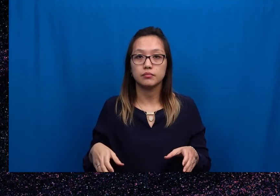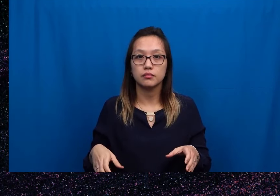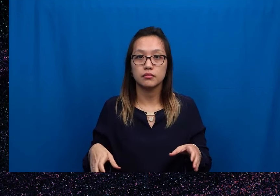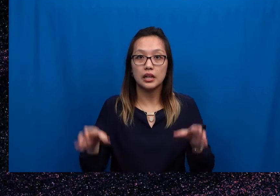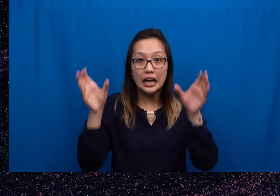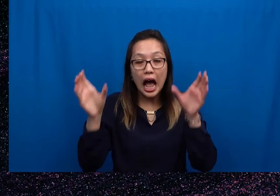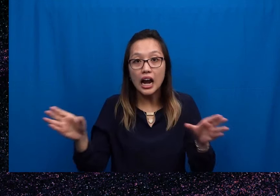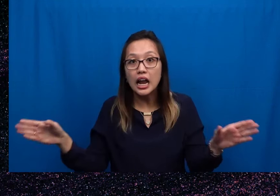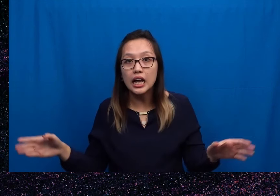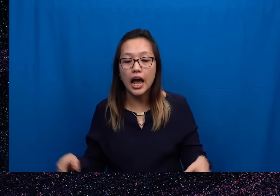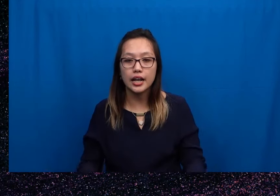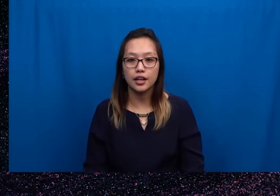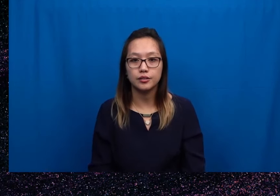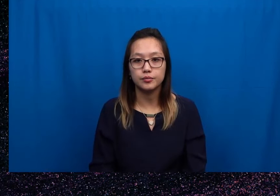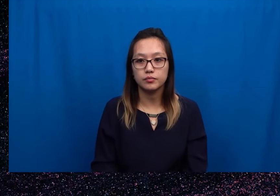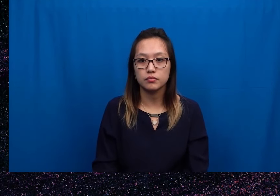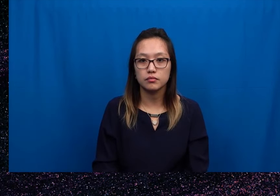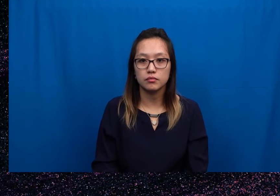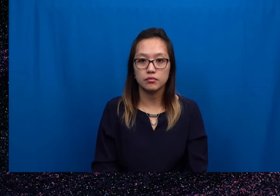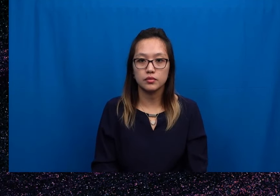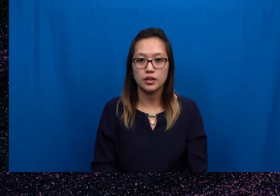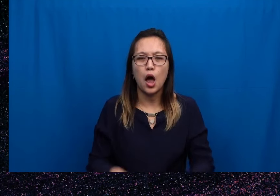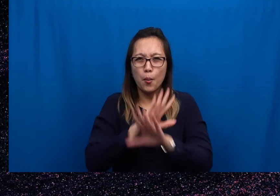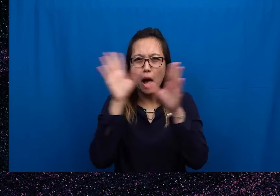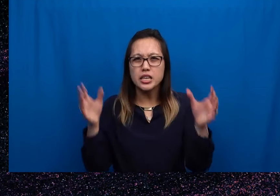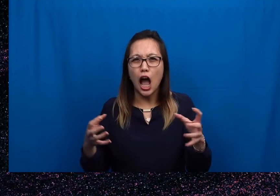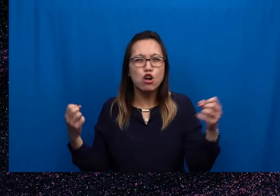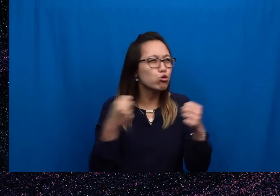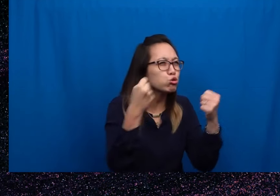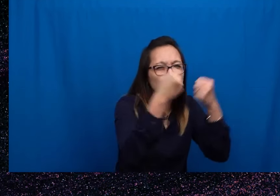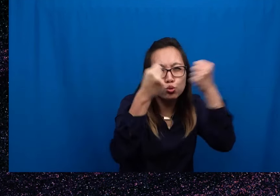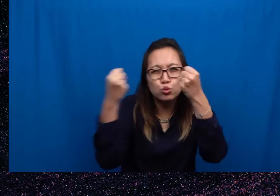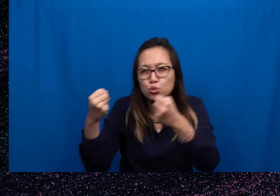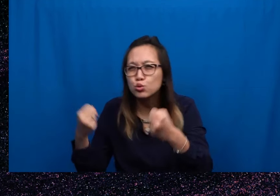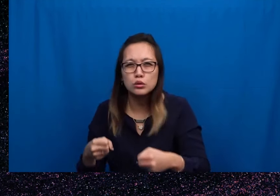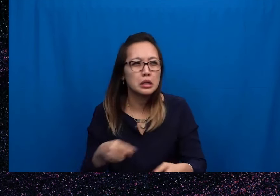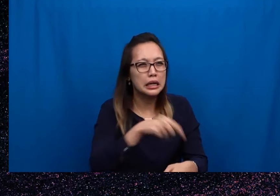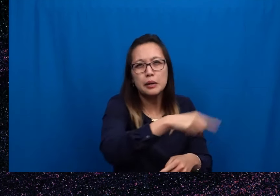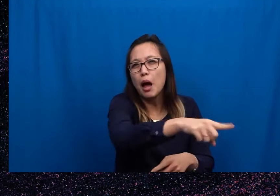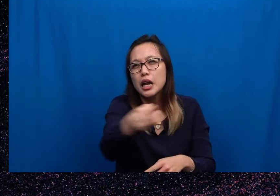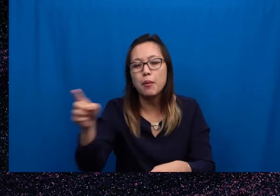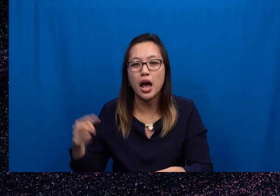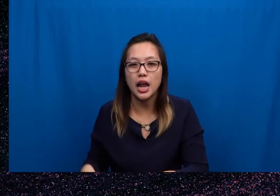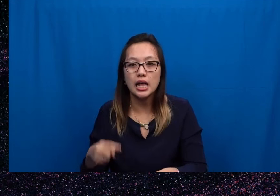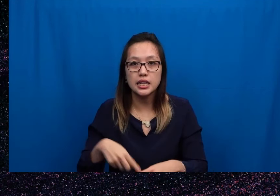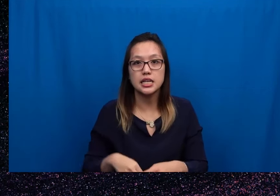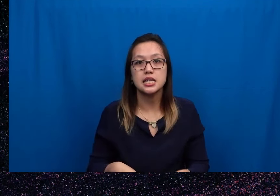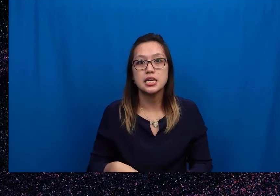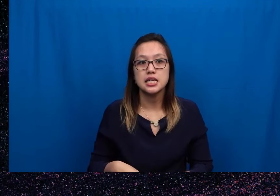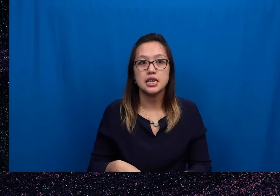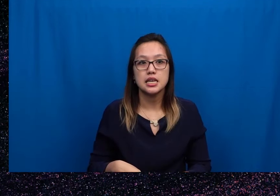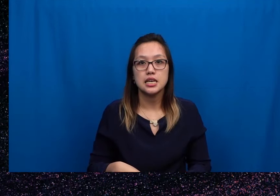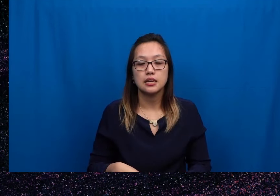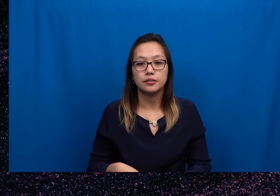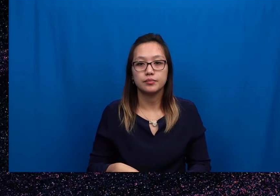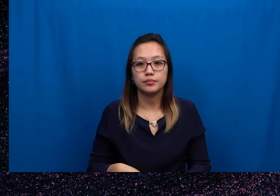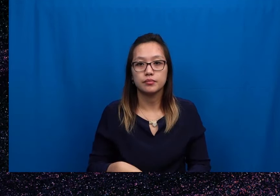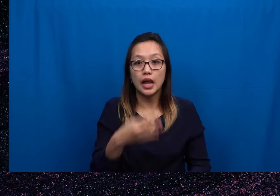dekade itu sering terjadi banyak kerusuhan sosial, menjadikan kehidupan di Amerika menjadi tidak